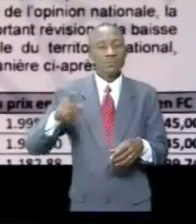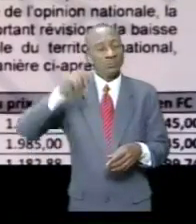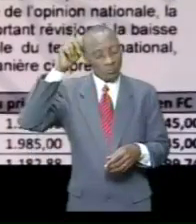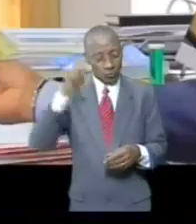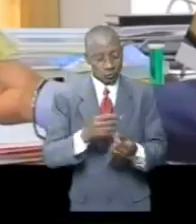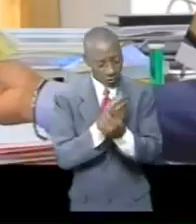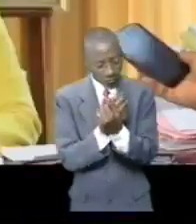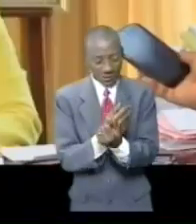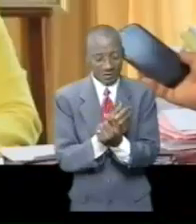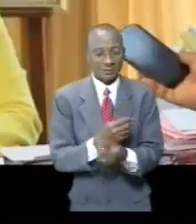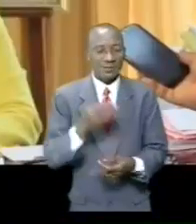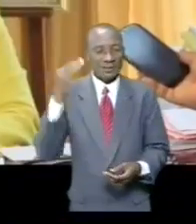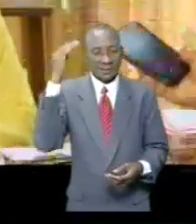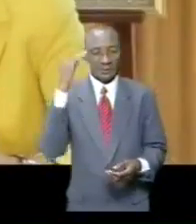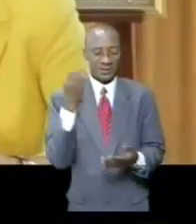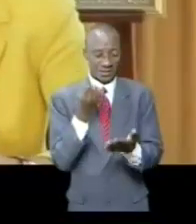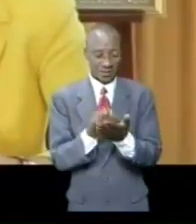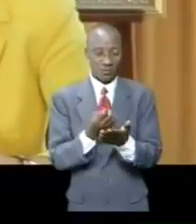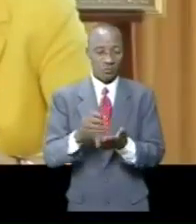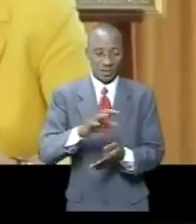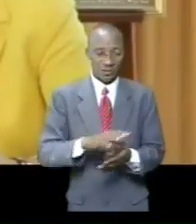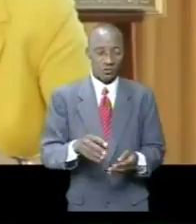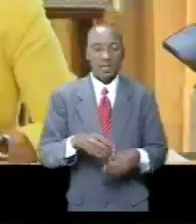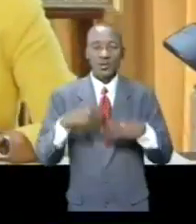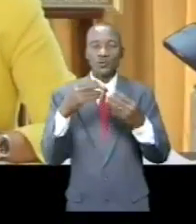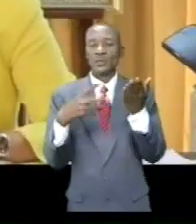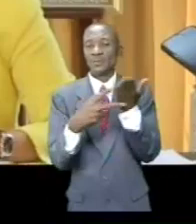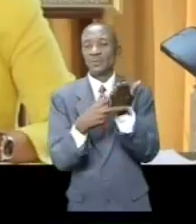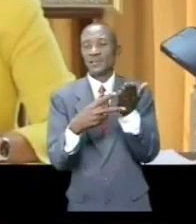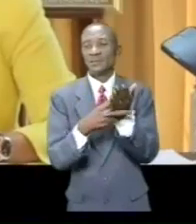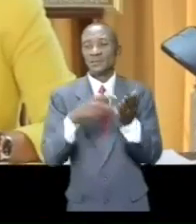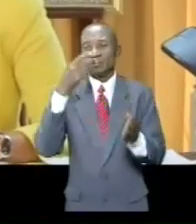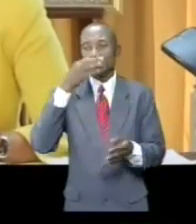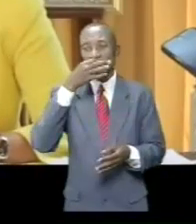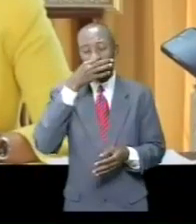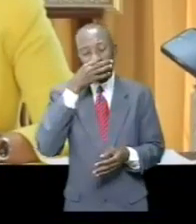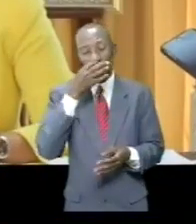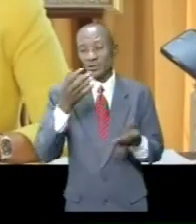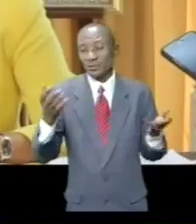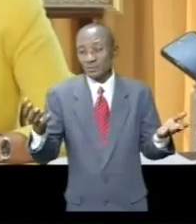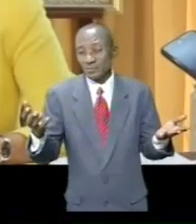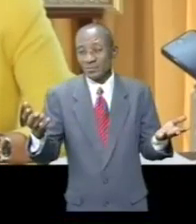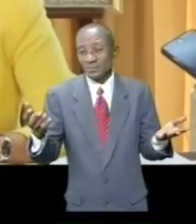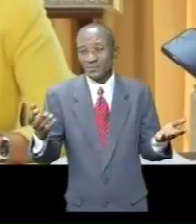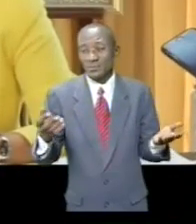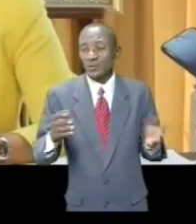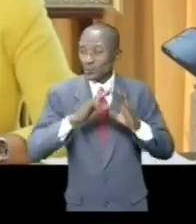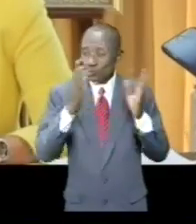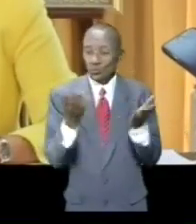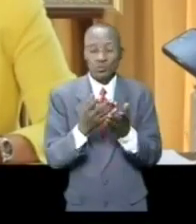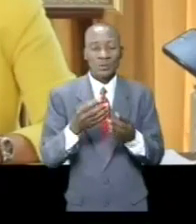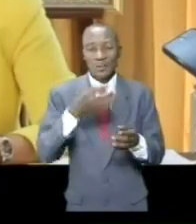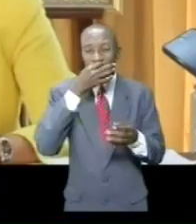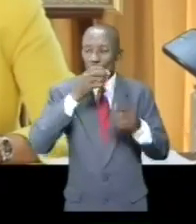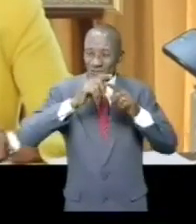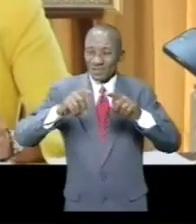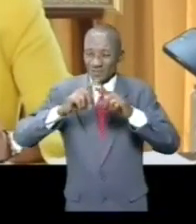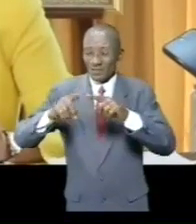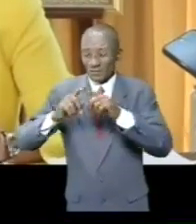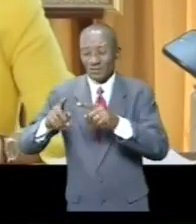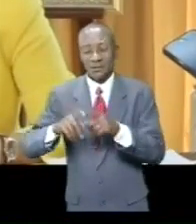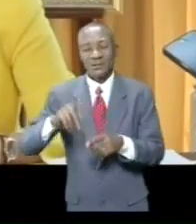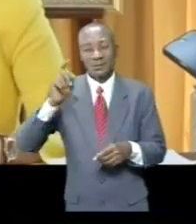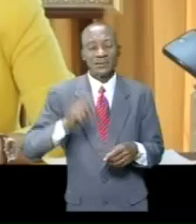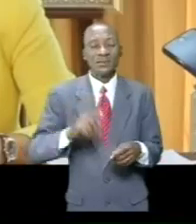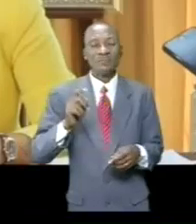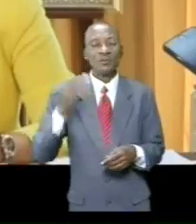ministère de l'Économie nationale qui fixe la structure, le prix de gasoil ou soit de l'essence, ainsi que du jet air. Donc il faudrait que